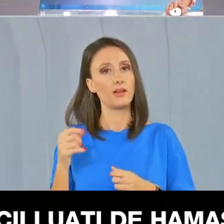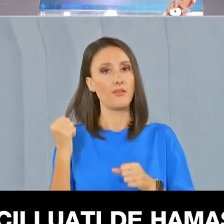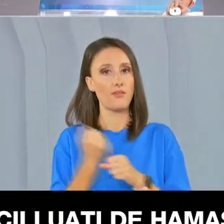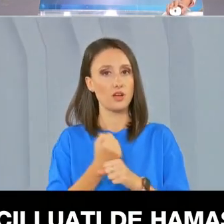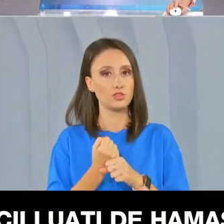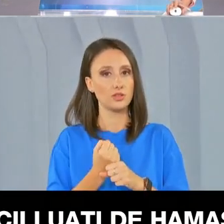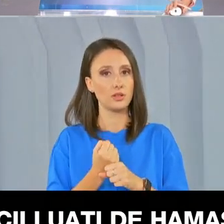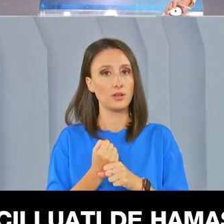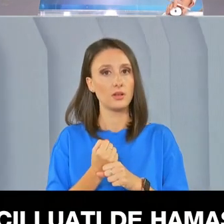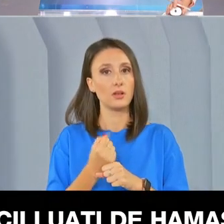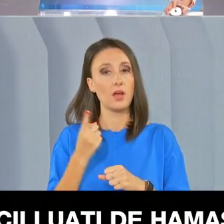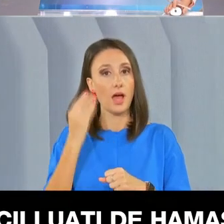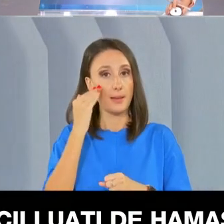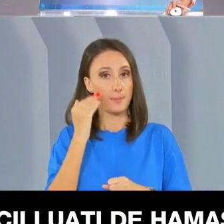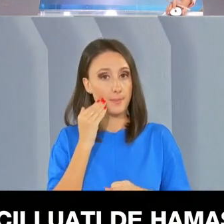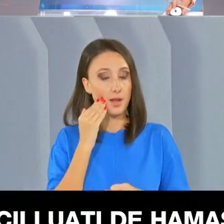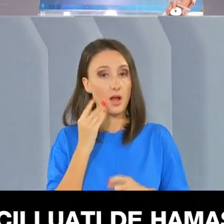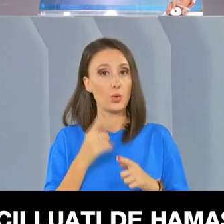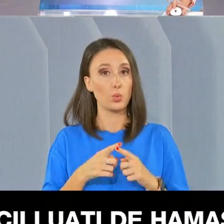stat al Statelor Unite cu două